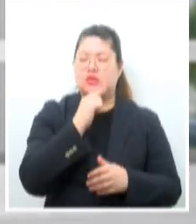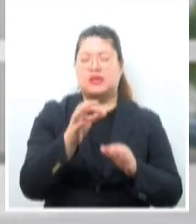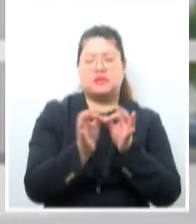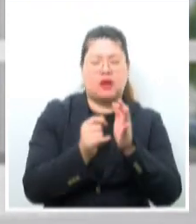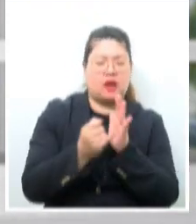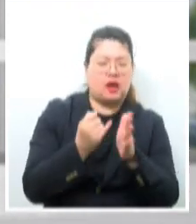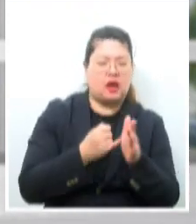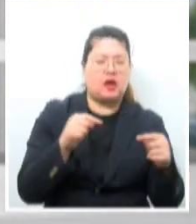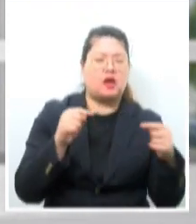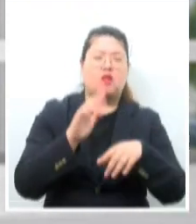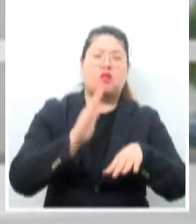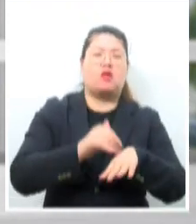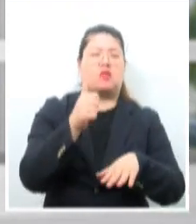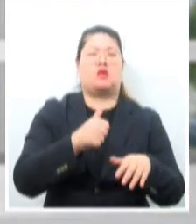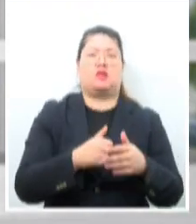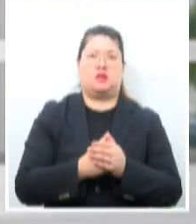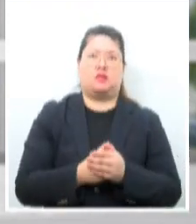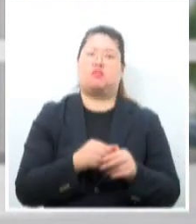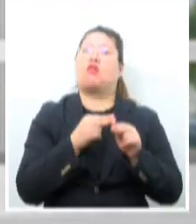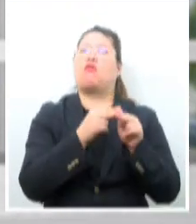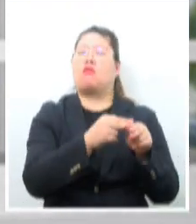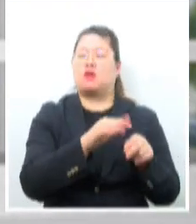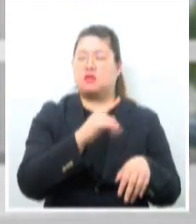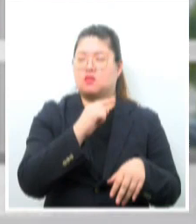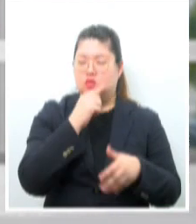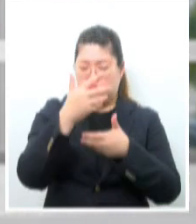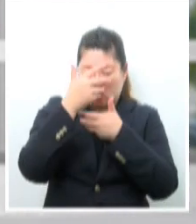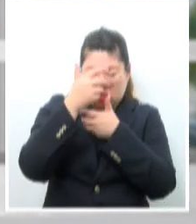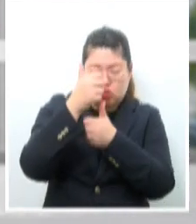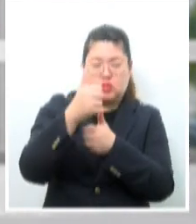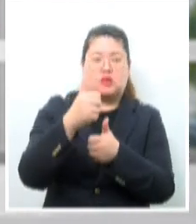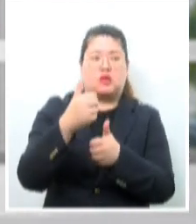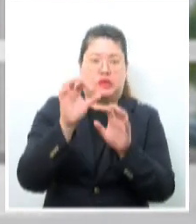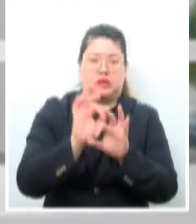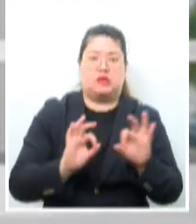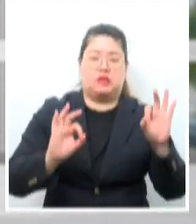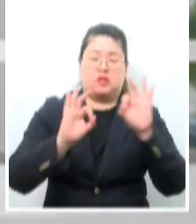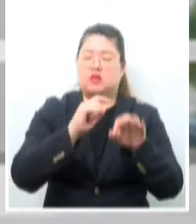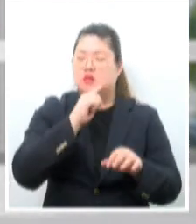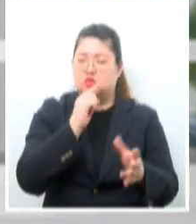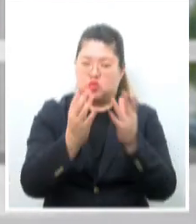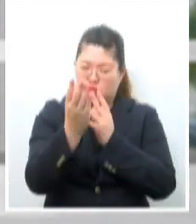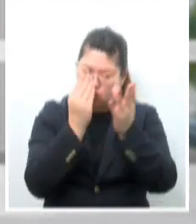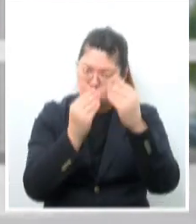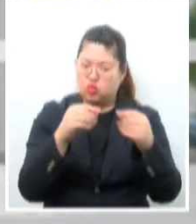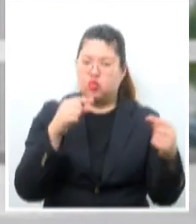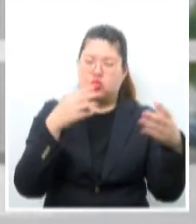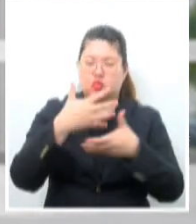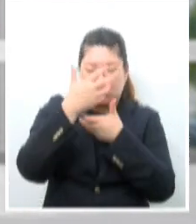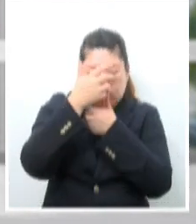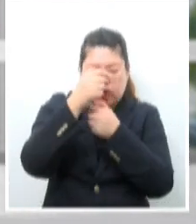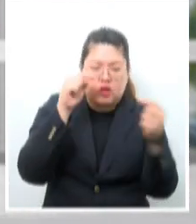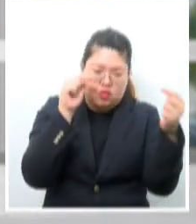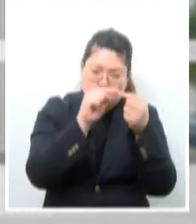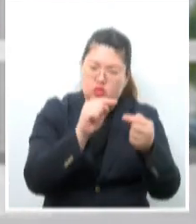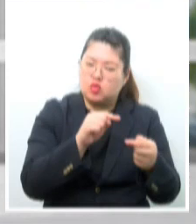ถนัดเนี่ยเหมือน born to be ในขณะเดียวกันนะครับความสนใจนั่นเหมือน wanna to be เมื่อไหร่ก็ตามเนี่ยที่เรียนรู้ตามความถนัดและพัฒนาตนเองตาม